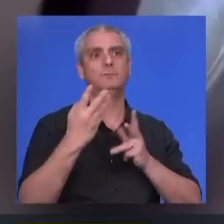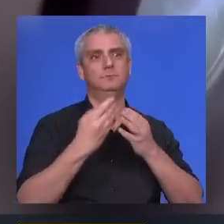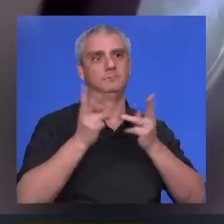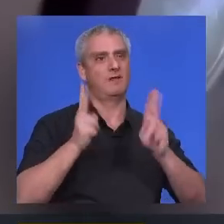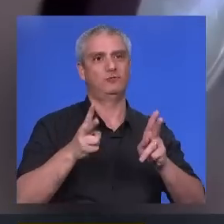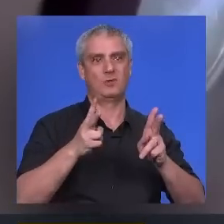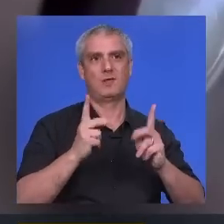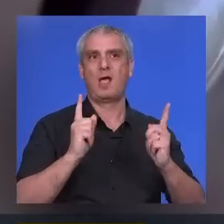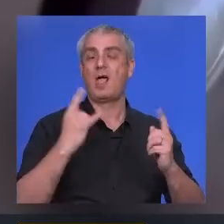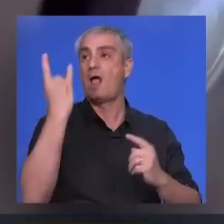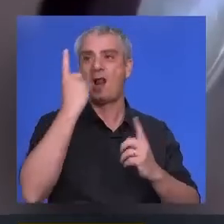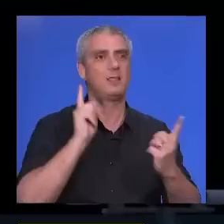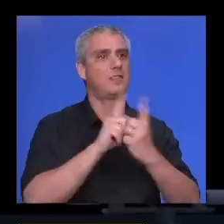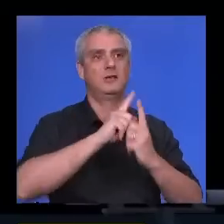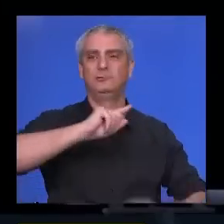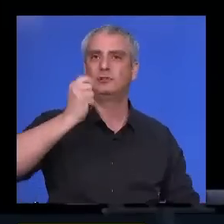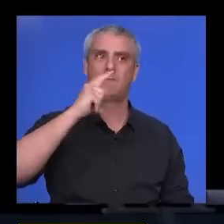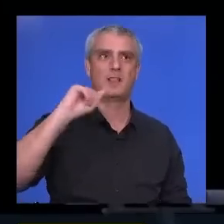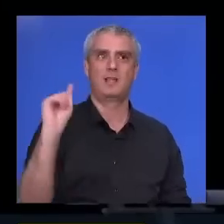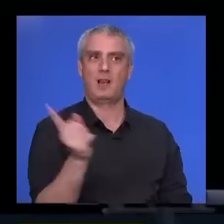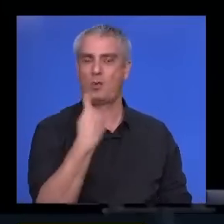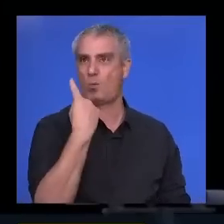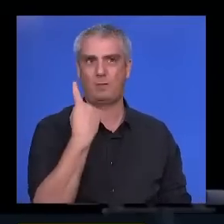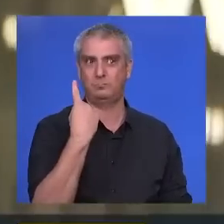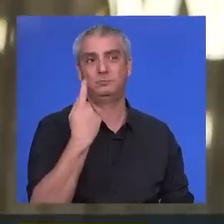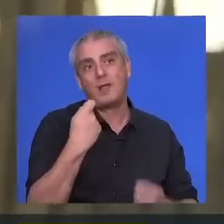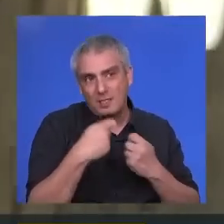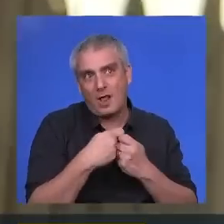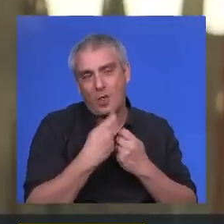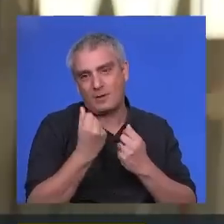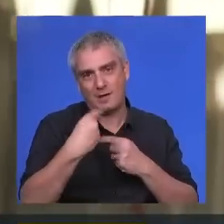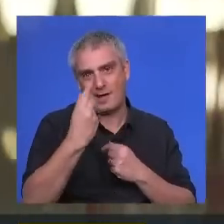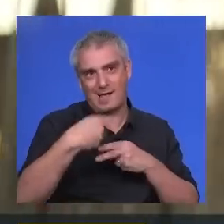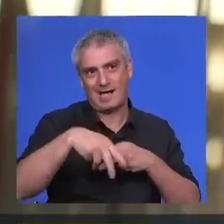שהחלל יהיה נגיש כמעט לכולם. תלוי בעובר ושב.